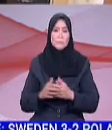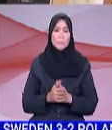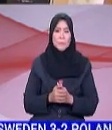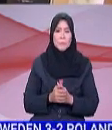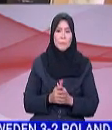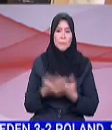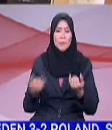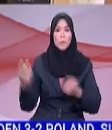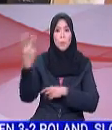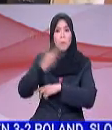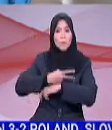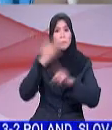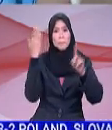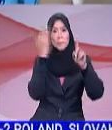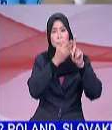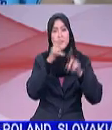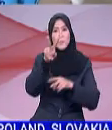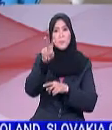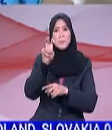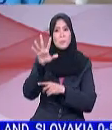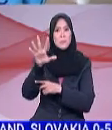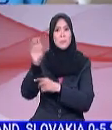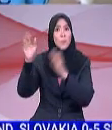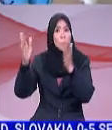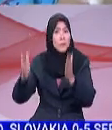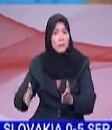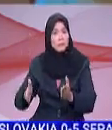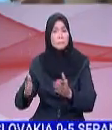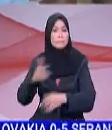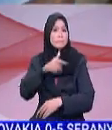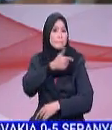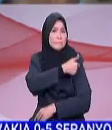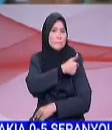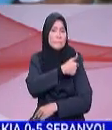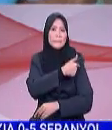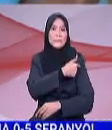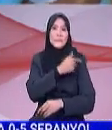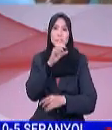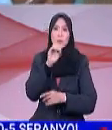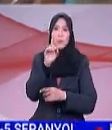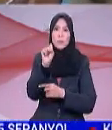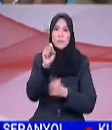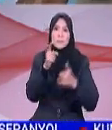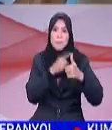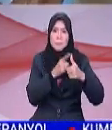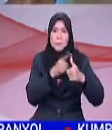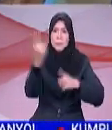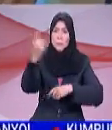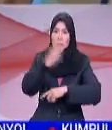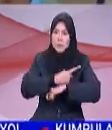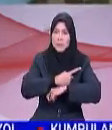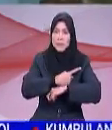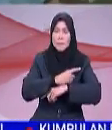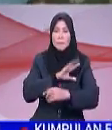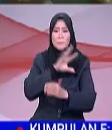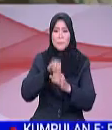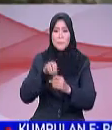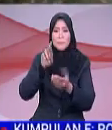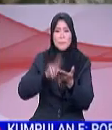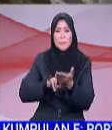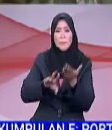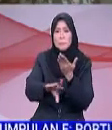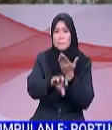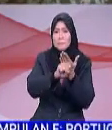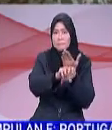ini menyasarkan seramai 250 penduduk menerima suntikan vaksin dos pertama sehari, termasuk yang mendaftar